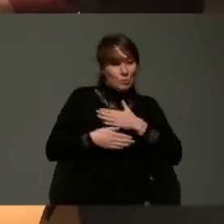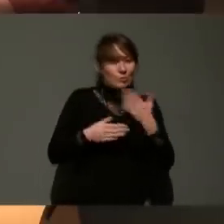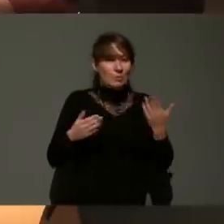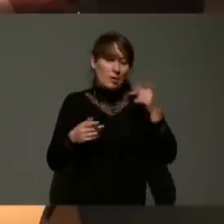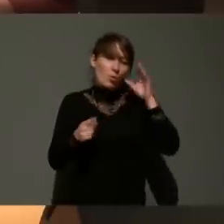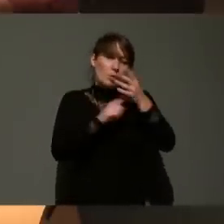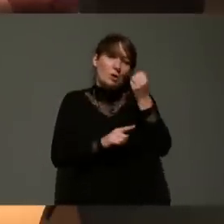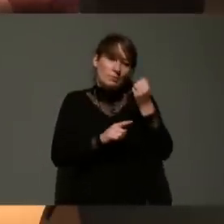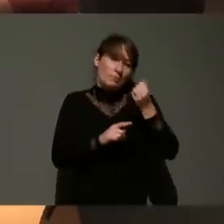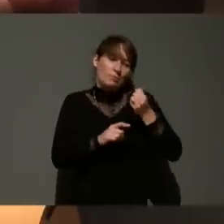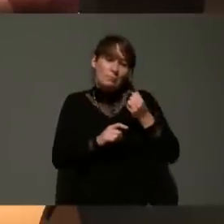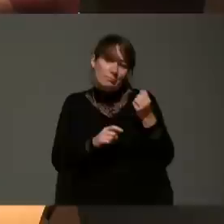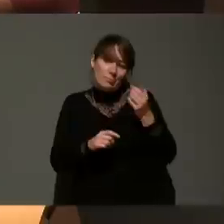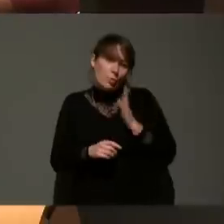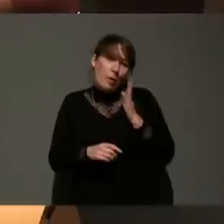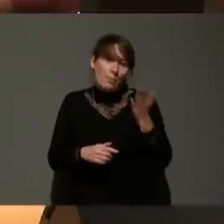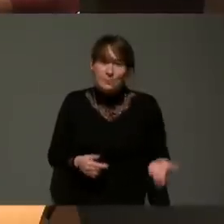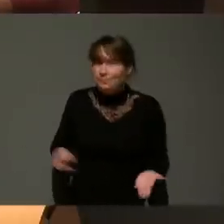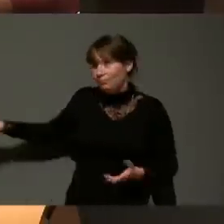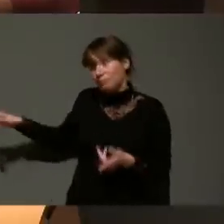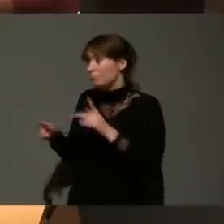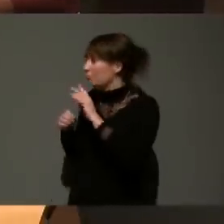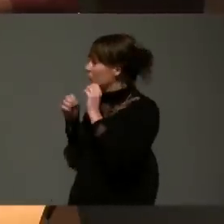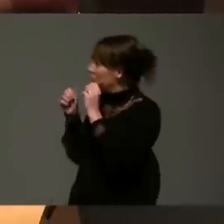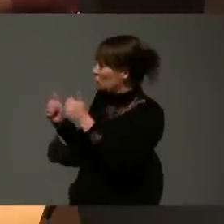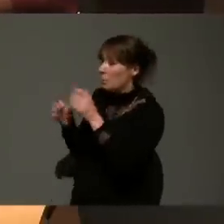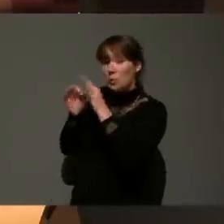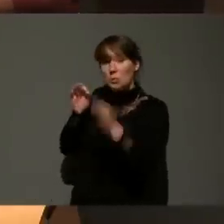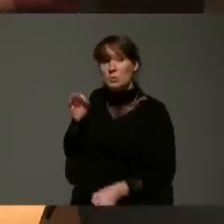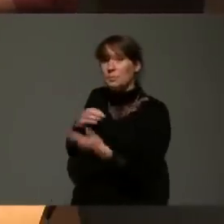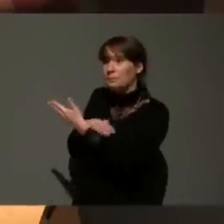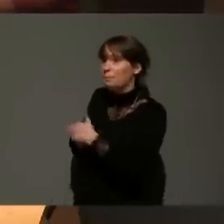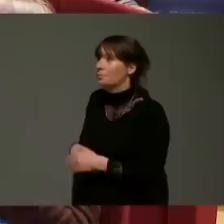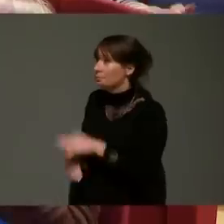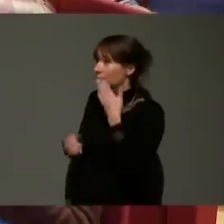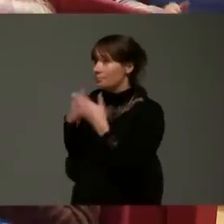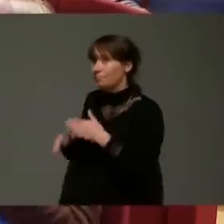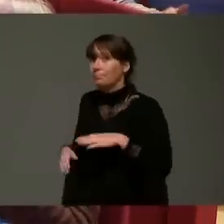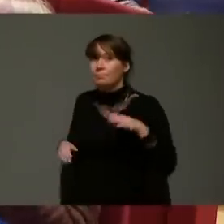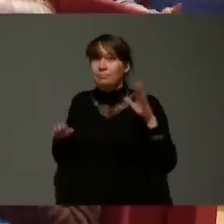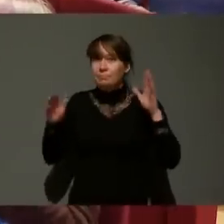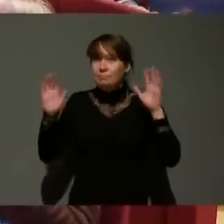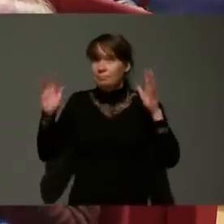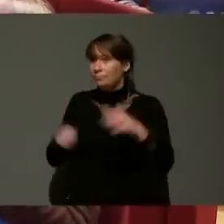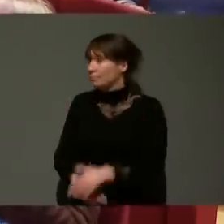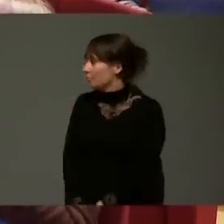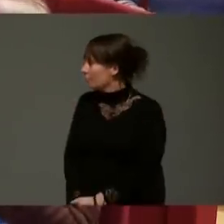que je me fixe. Et ben voilà une superbe conclusion, non ? On va les remercier très chaleureusement. Bravo,